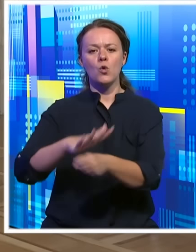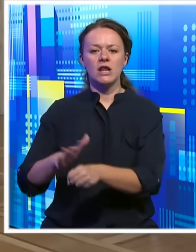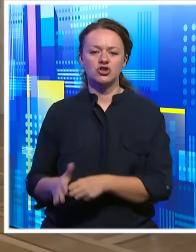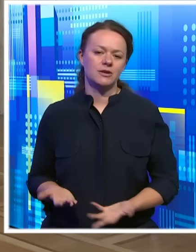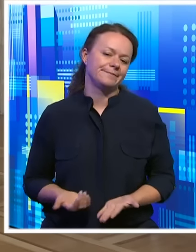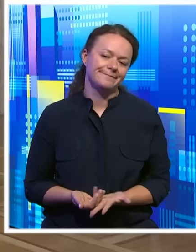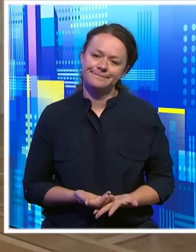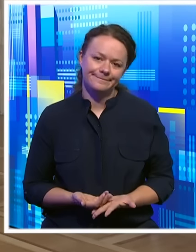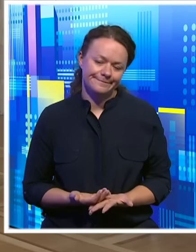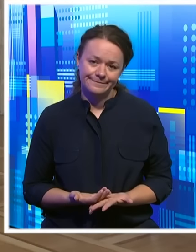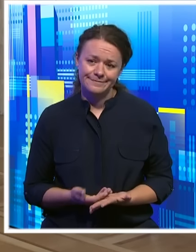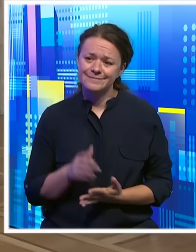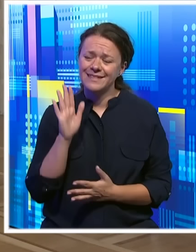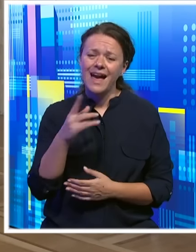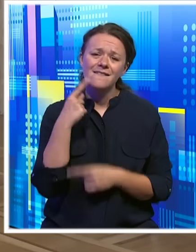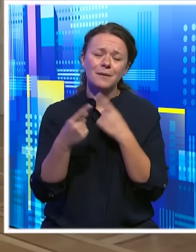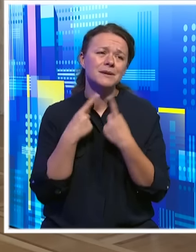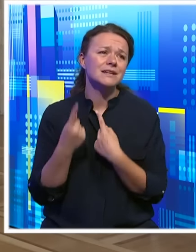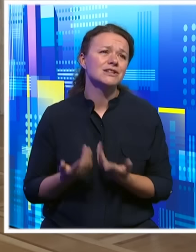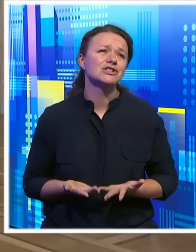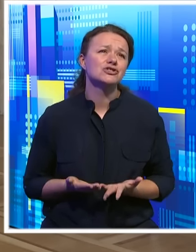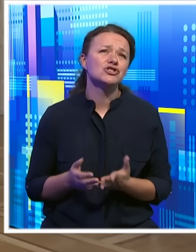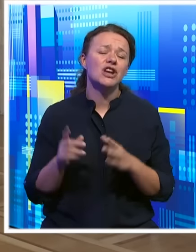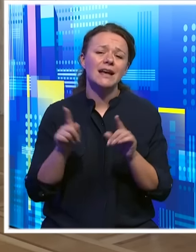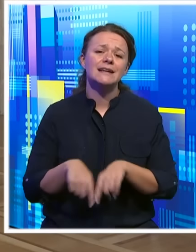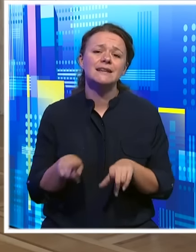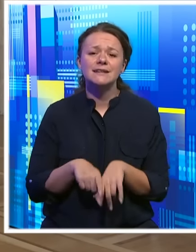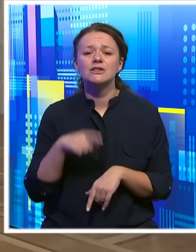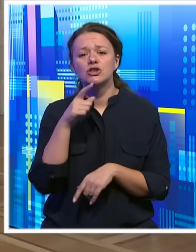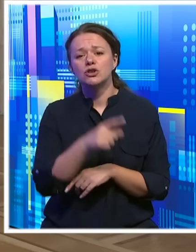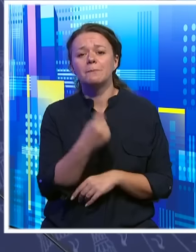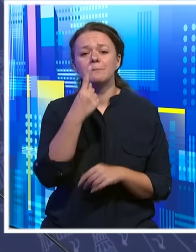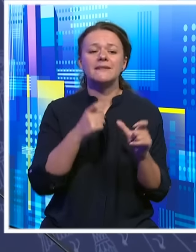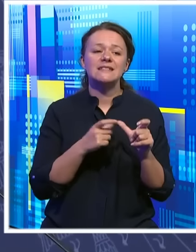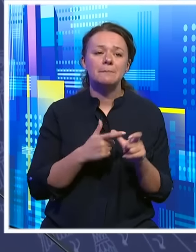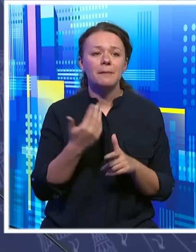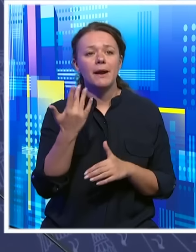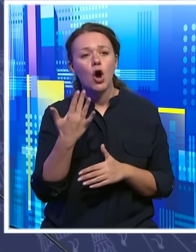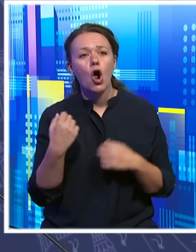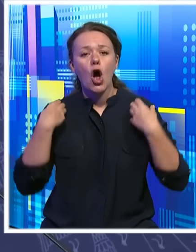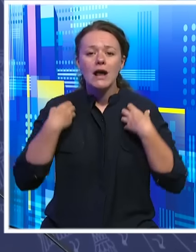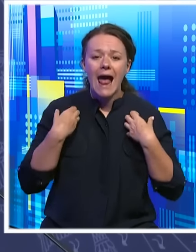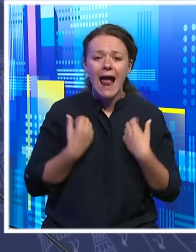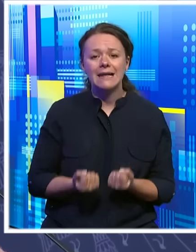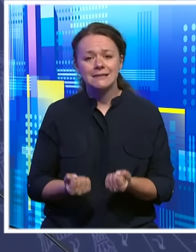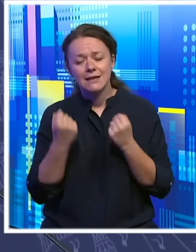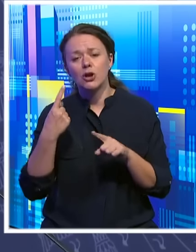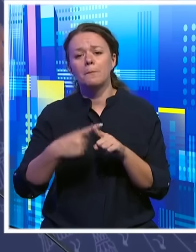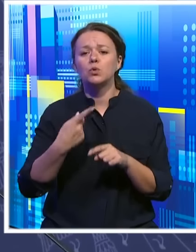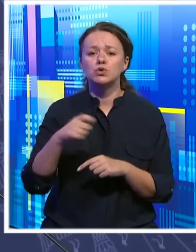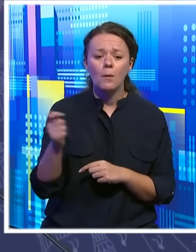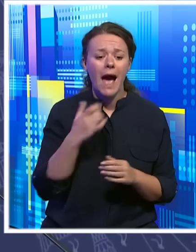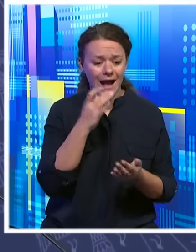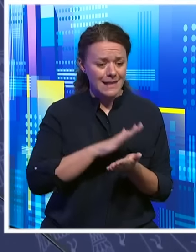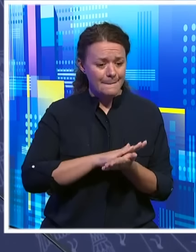I te priče slušam, kao što slušam priče svakog 1. septembra o teškom rancu i o skupim knjigama, čak i kad su besplatni udžbenici,